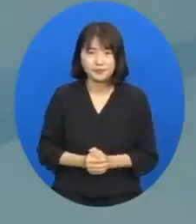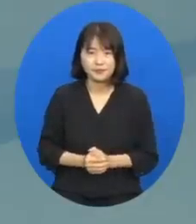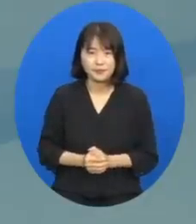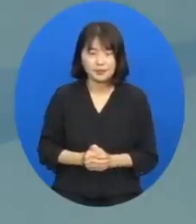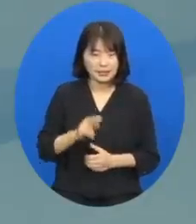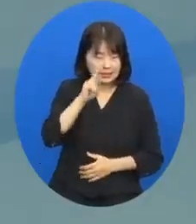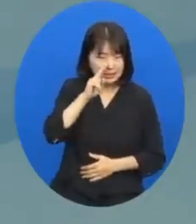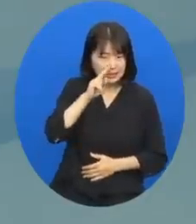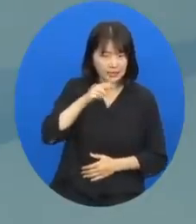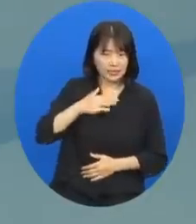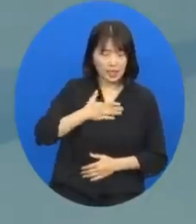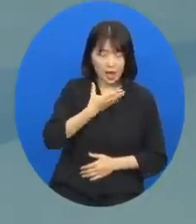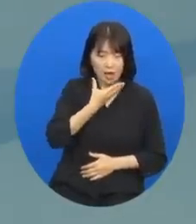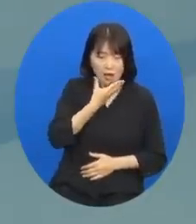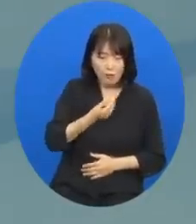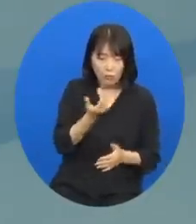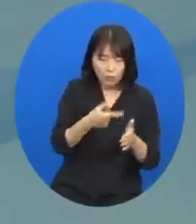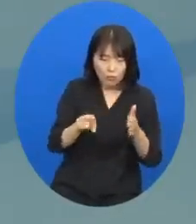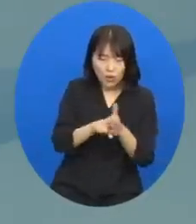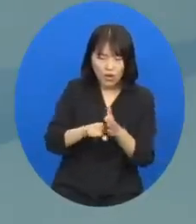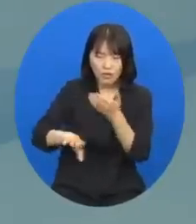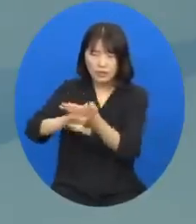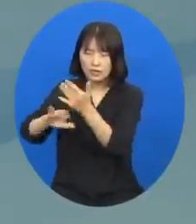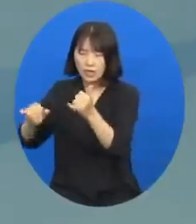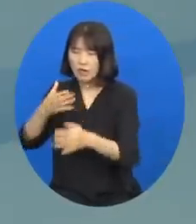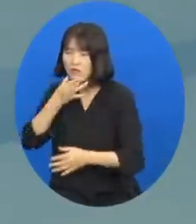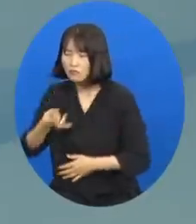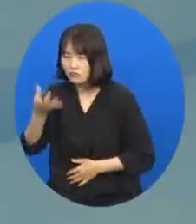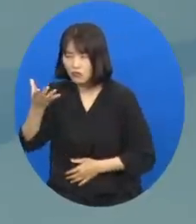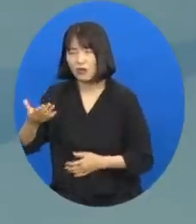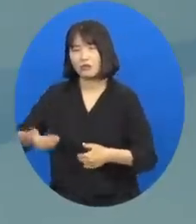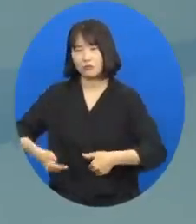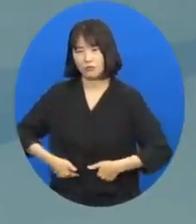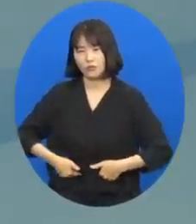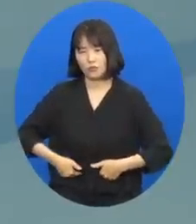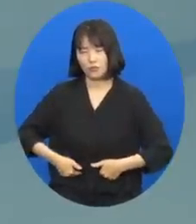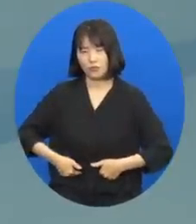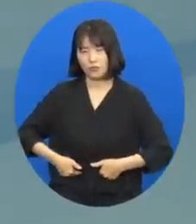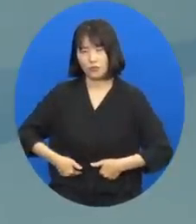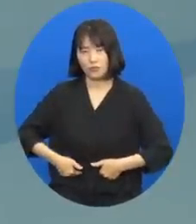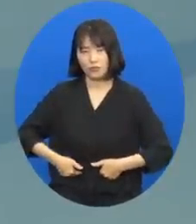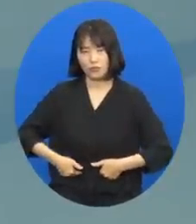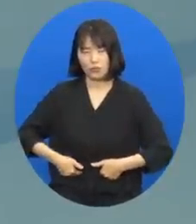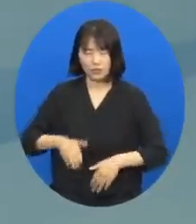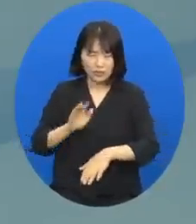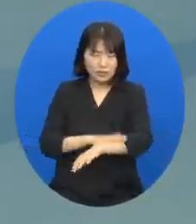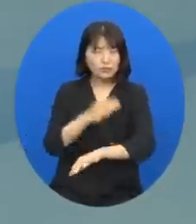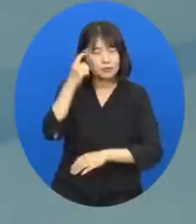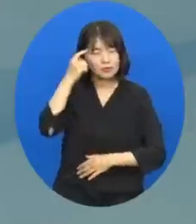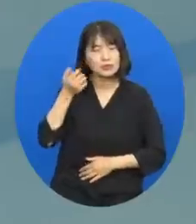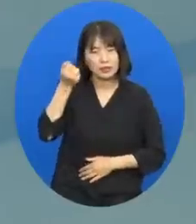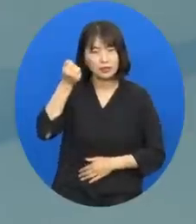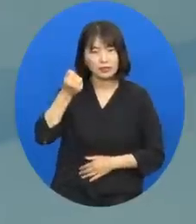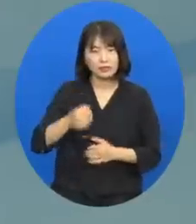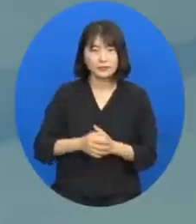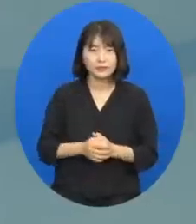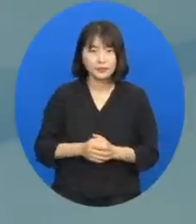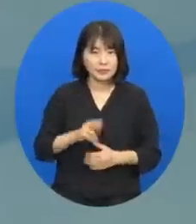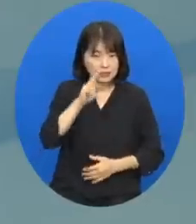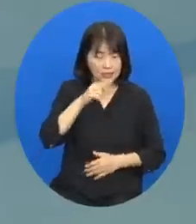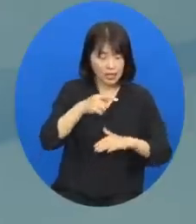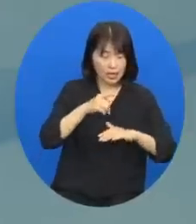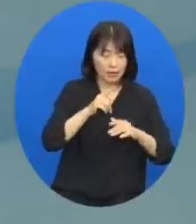상대방이 불행 해야 한다 라고 생각하는 왜곡된 자기 사랑이 있죠 이 시기 라는 말에 단어가 영어로